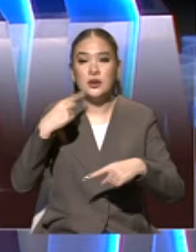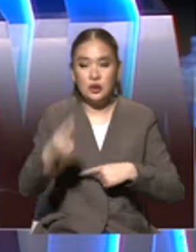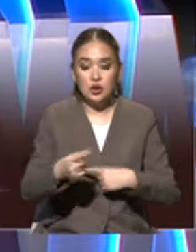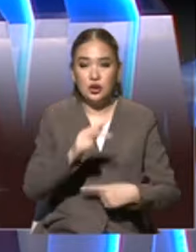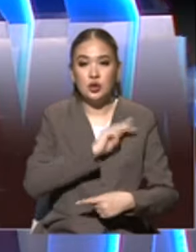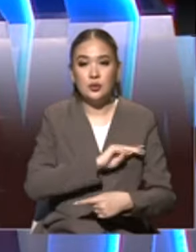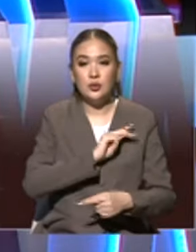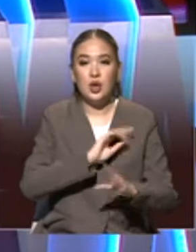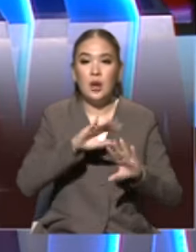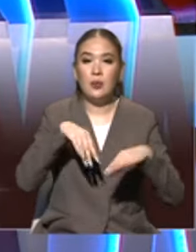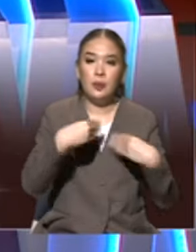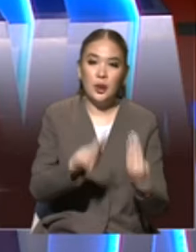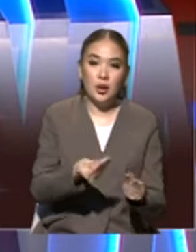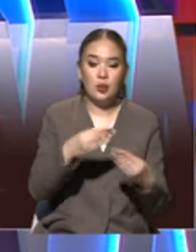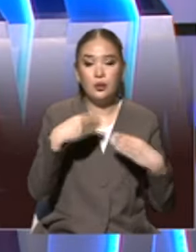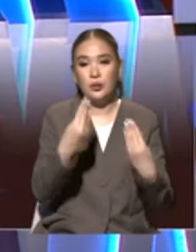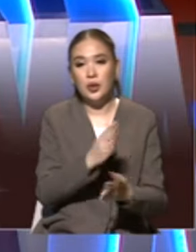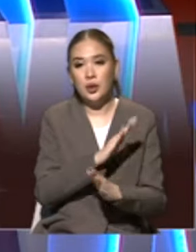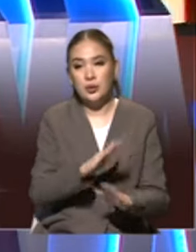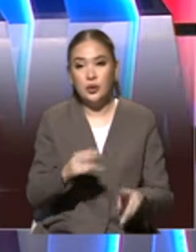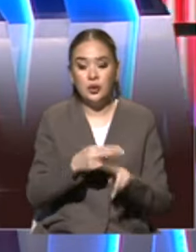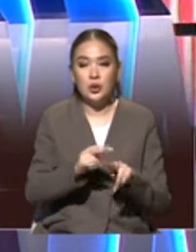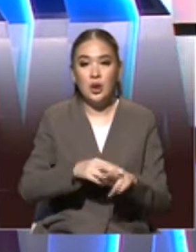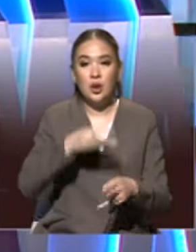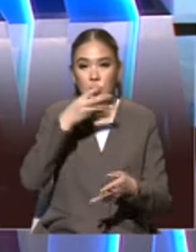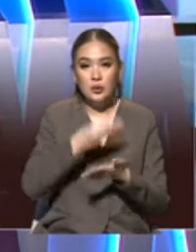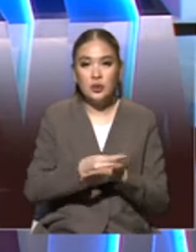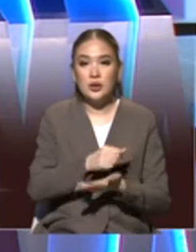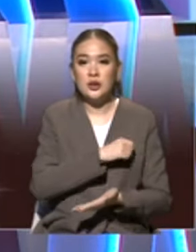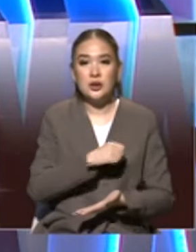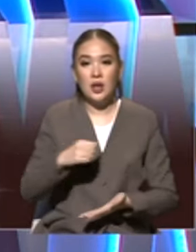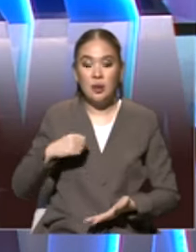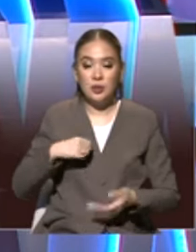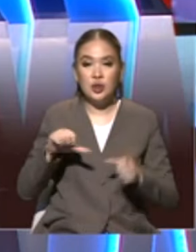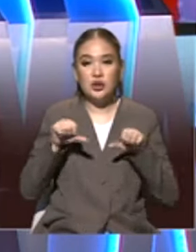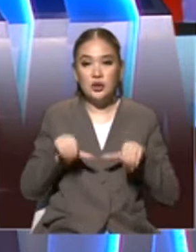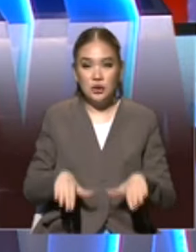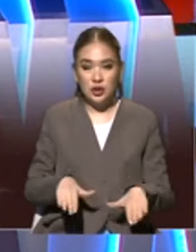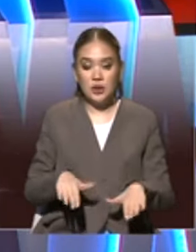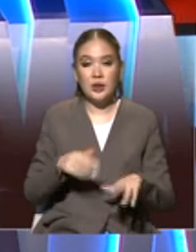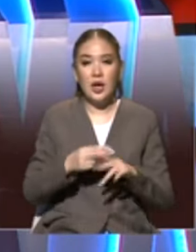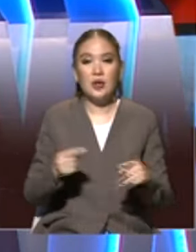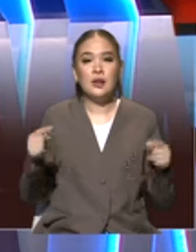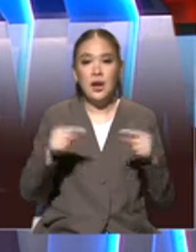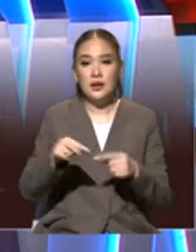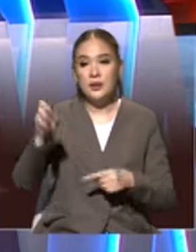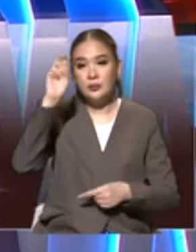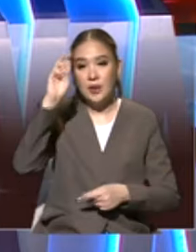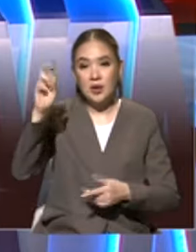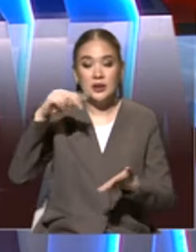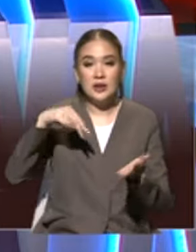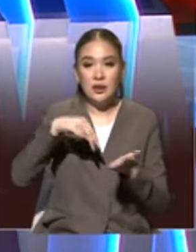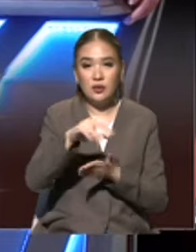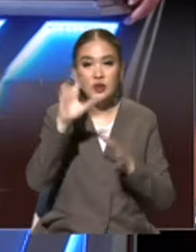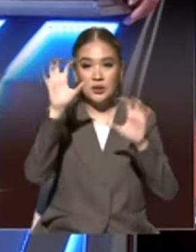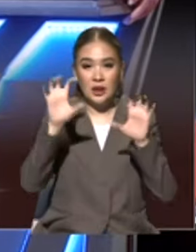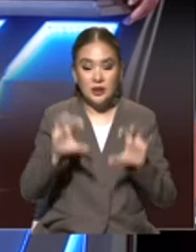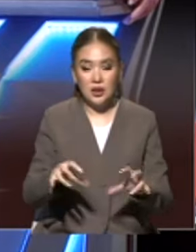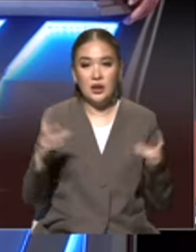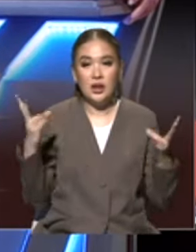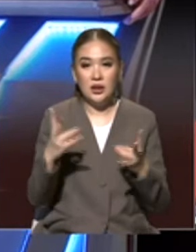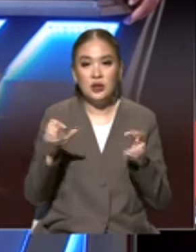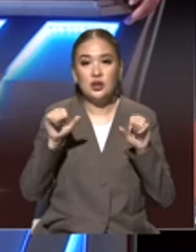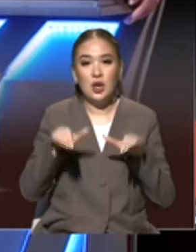жұмыстарды беру-бермеу жағын жаңағы жеке меншік құрылыс саласында солай шешіледі. Нақты мемлекеттік сатып алу туралы заңда осылай шешілуі